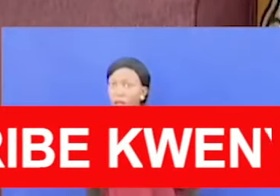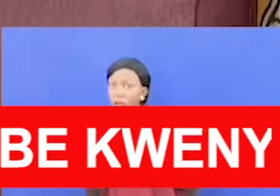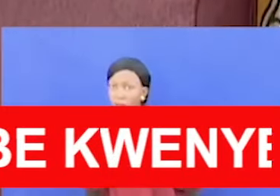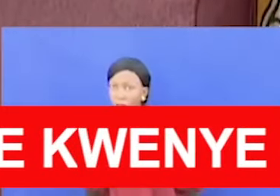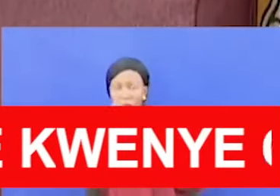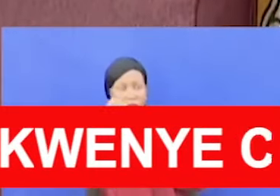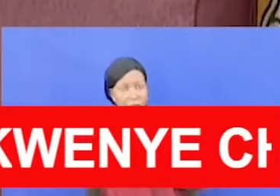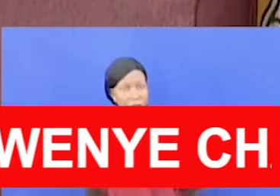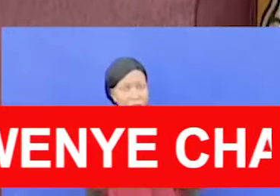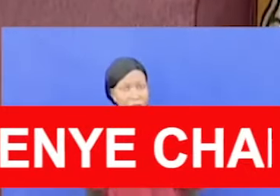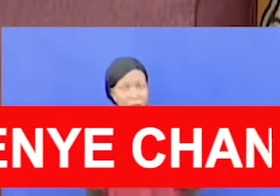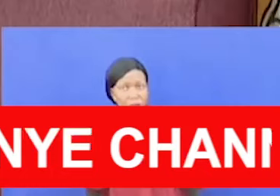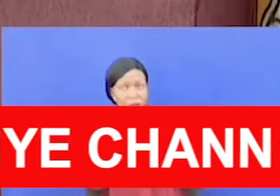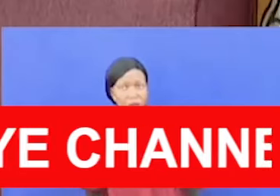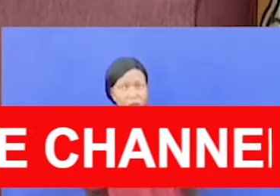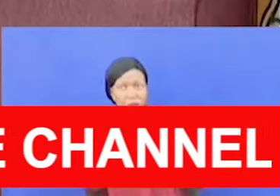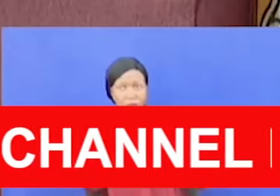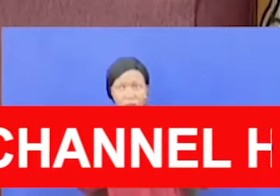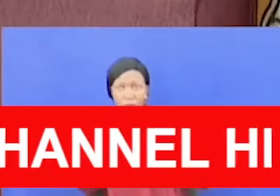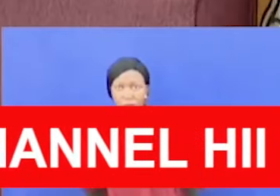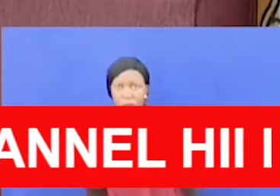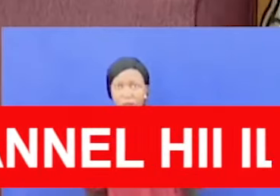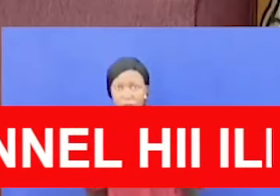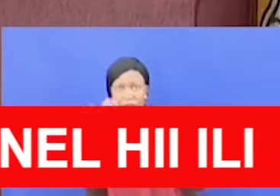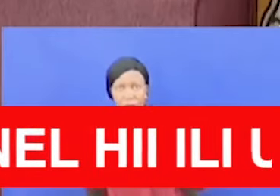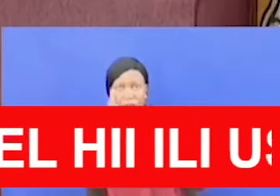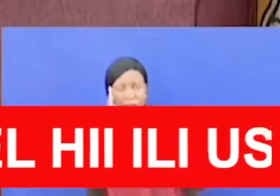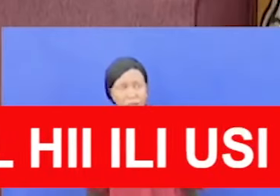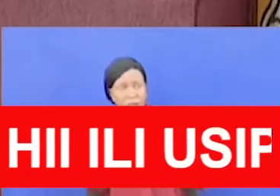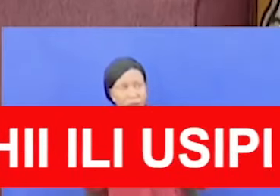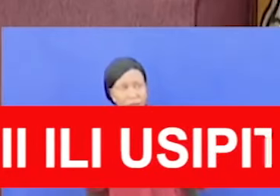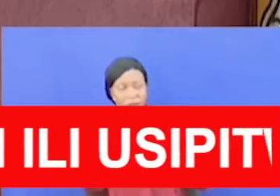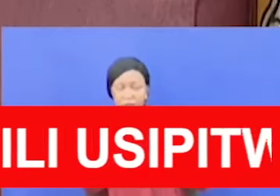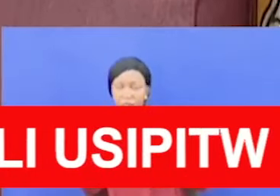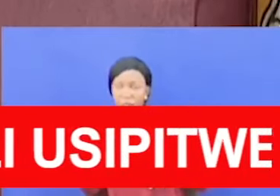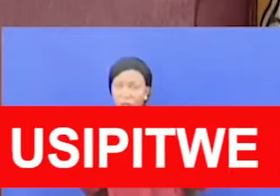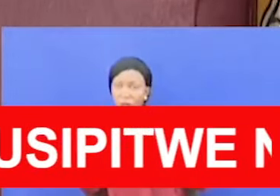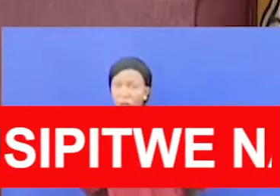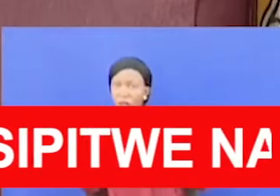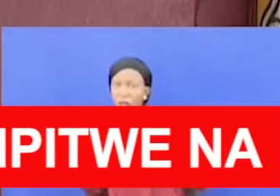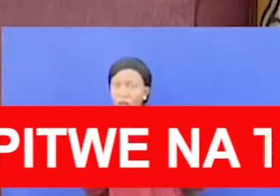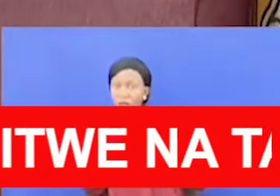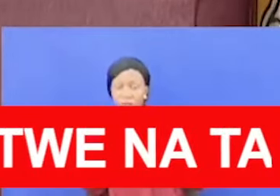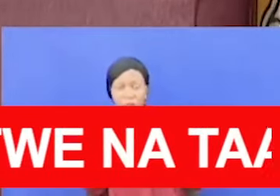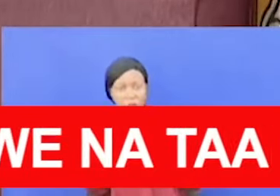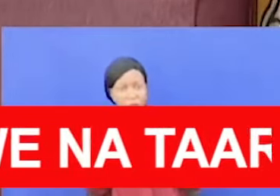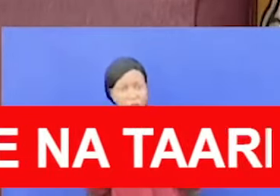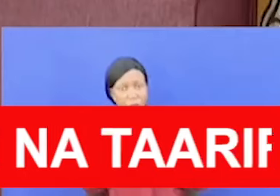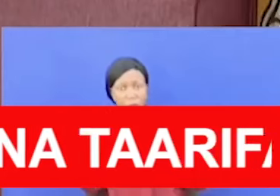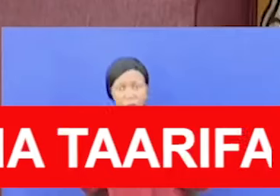sijaamua, na ndani ni vizuri tukaipa serikali nafasi ili tujue kuna udharura au haupo. Kwa hiyo nimwombe